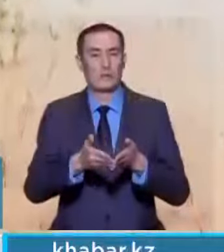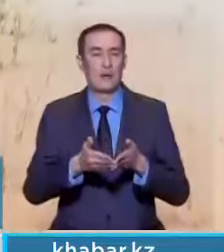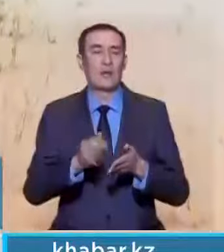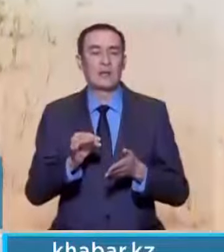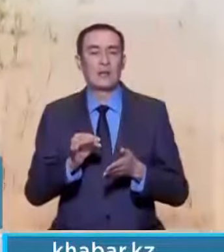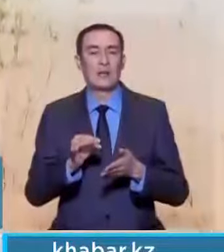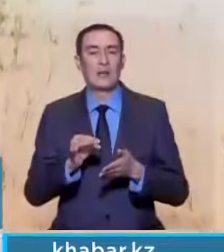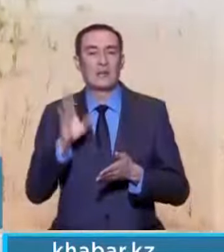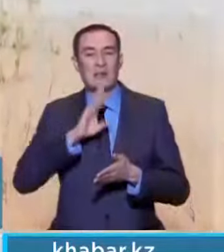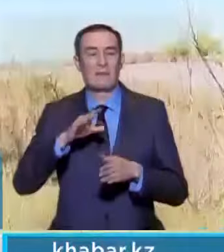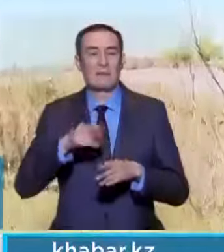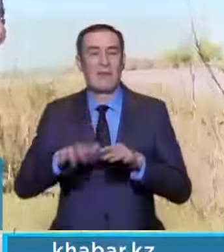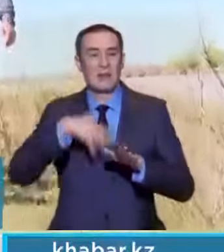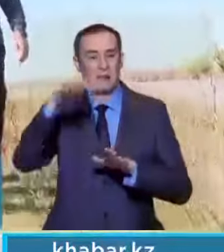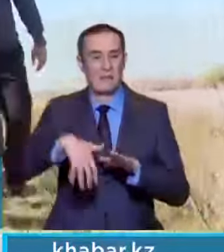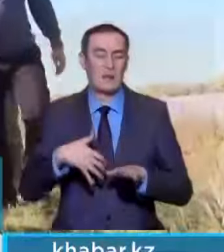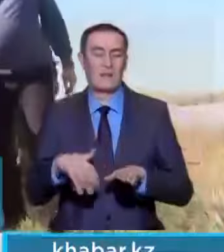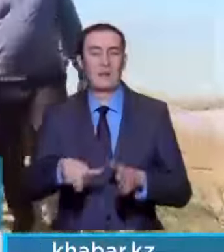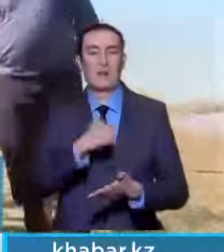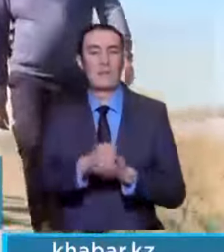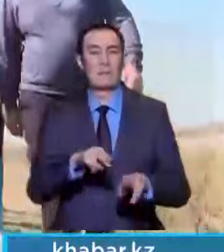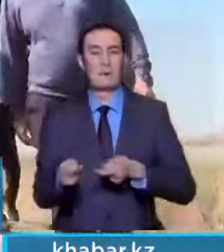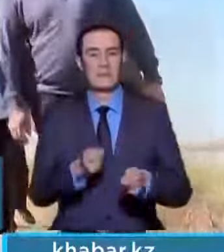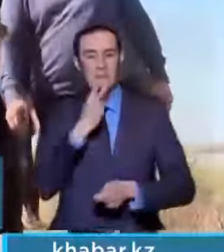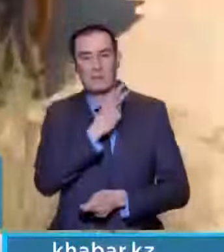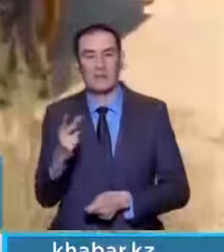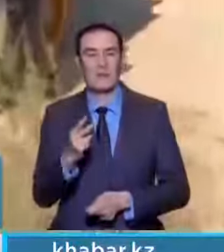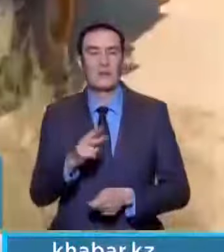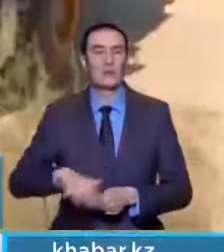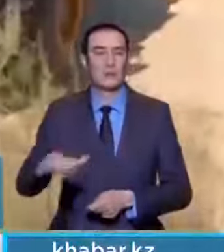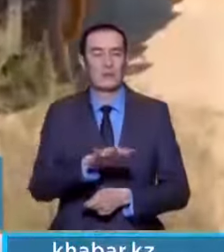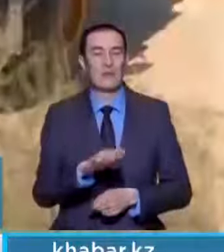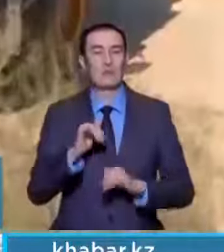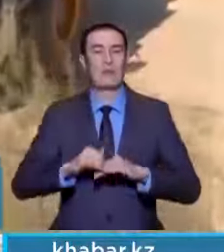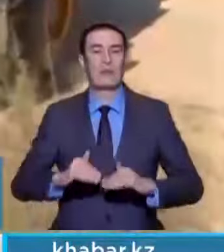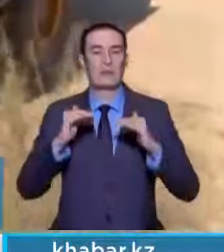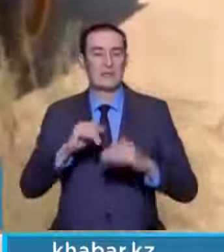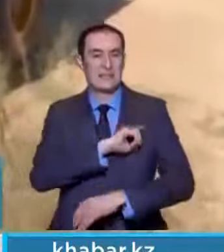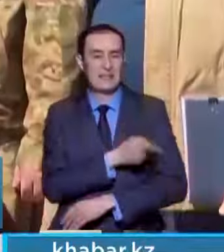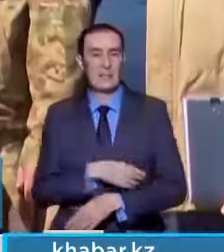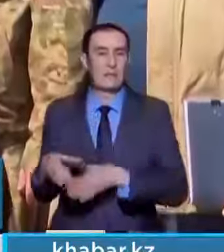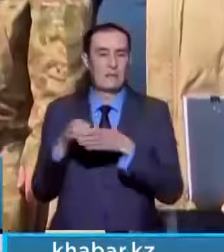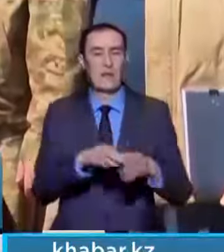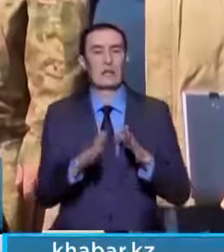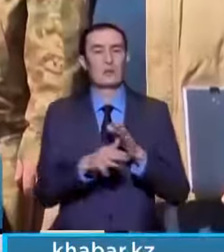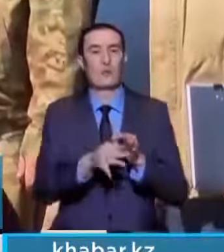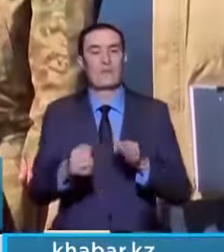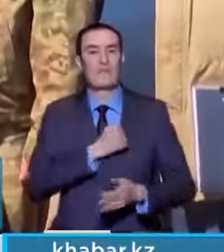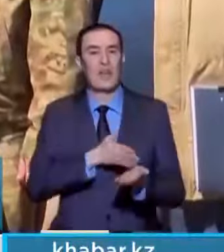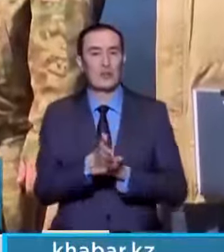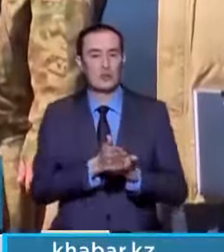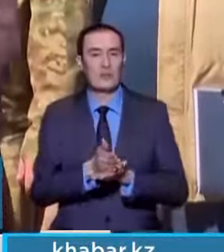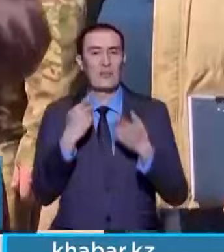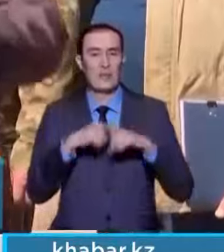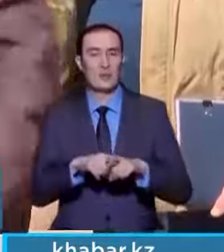техфлота и гидравлических экскаваторов. Глава правительства осмотрел участки и поручил нарастить силы, перебросить в Атыраускую область военнослужащих